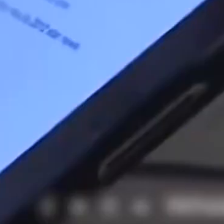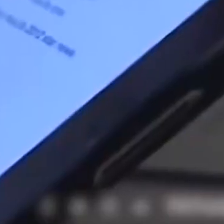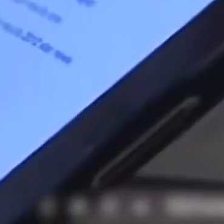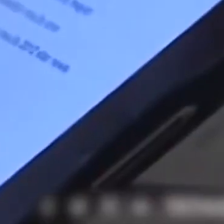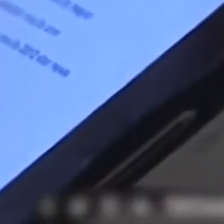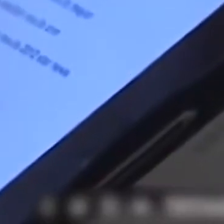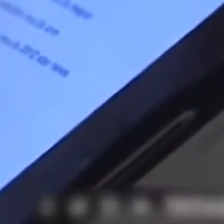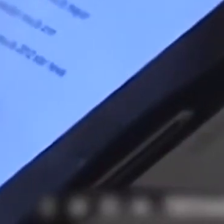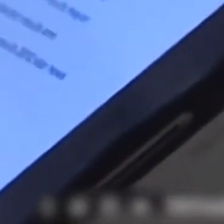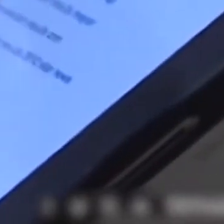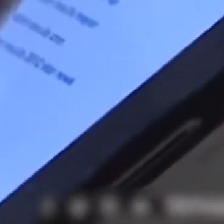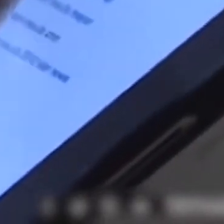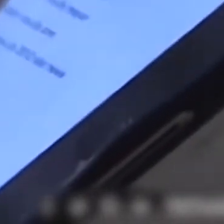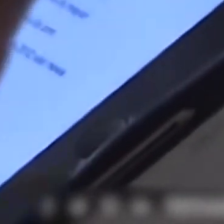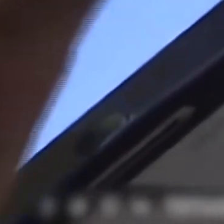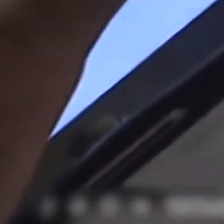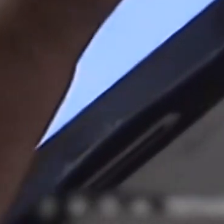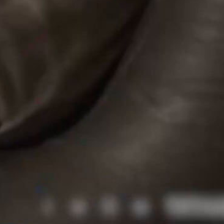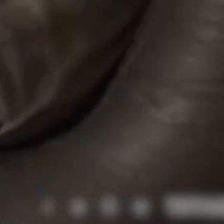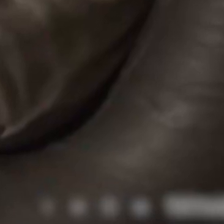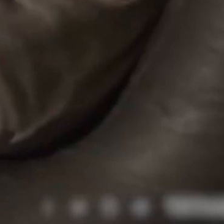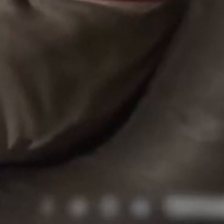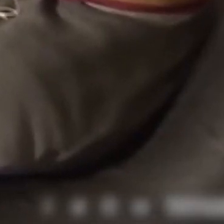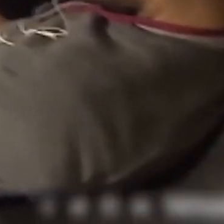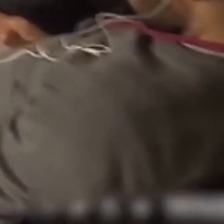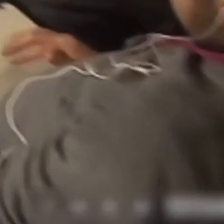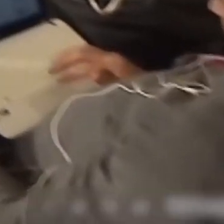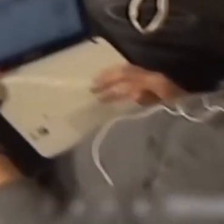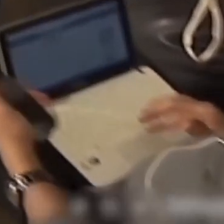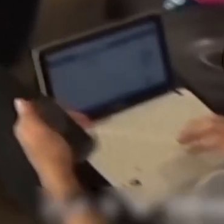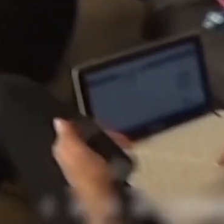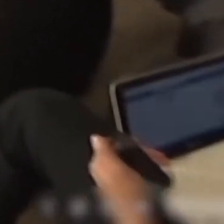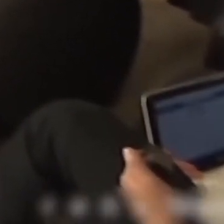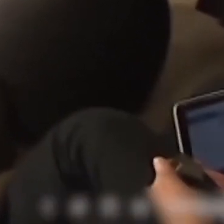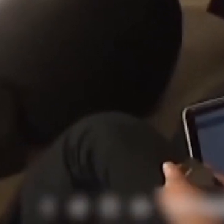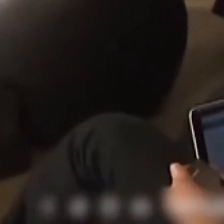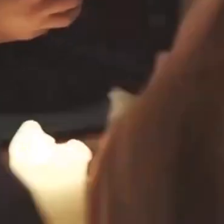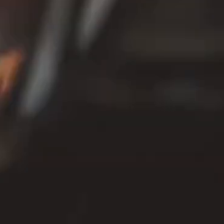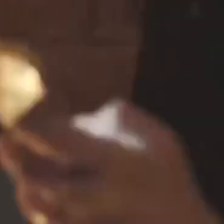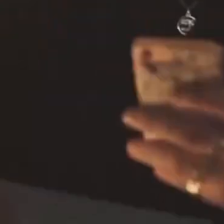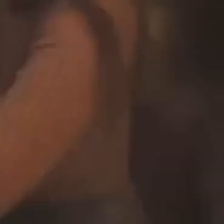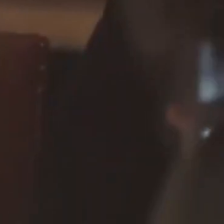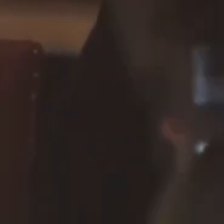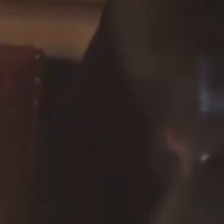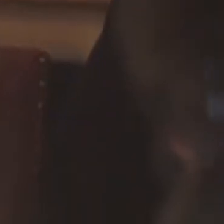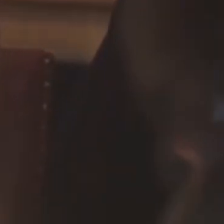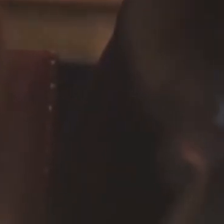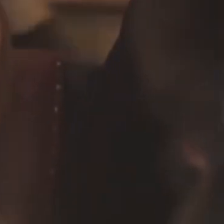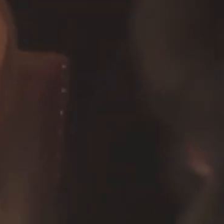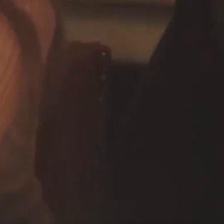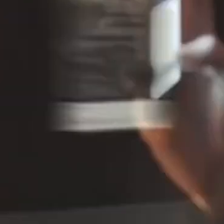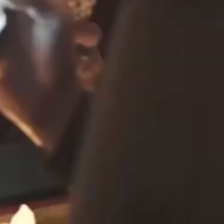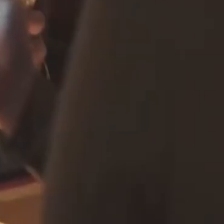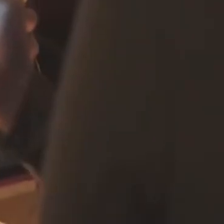değiştirmekte, aynı zamanda farklı ve karşıt görüşlerin hashtagler etrafında tartışılmasına sebep olmaktadır. Ülkemizde %93'ü